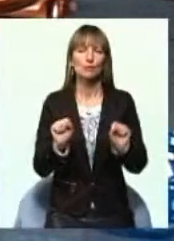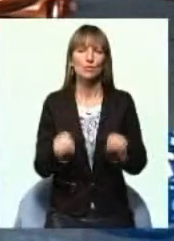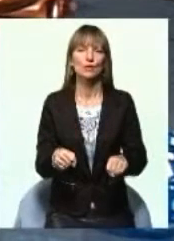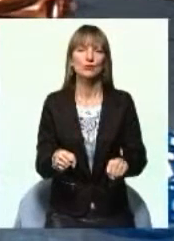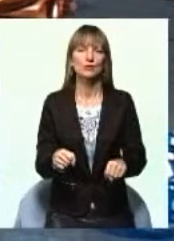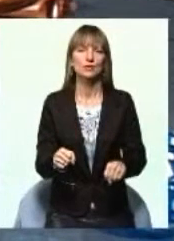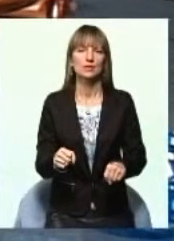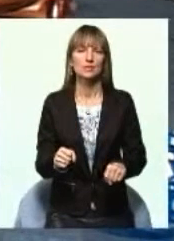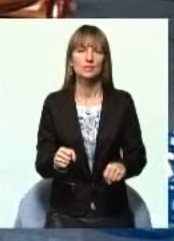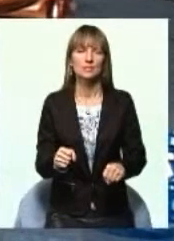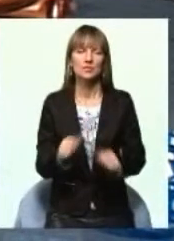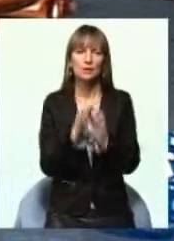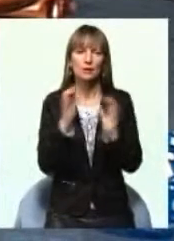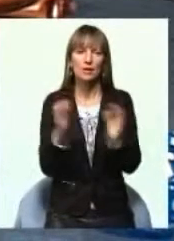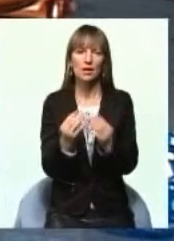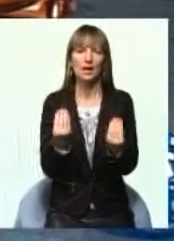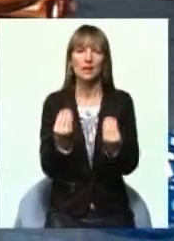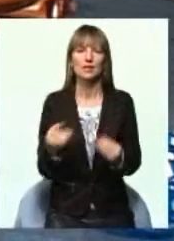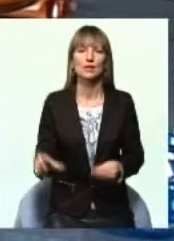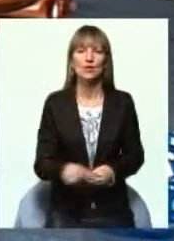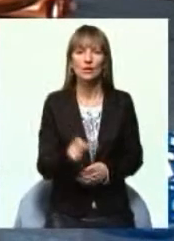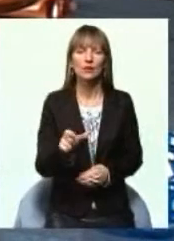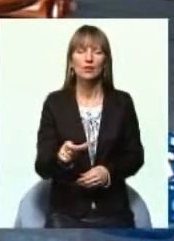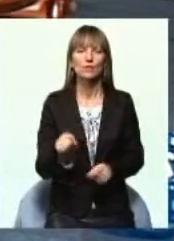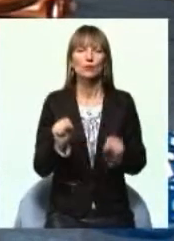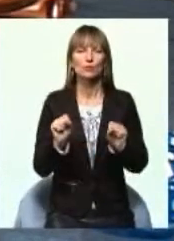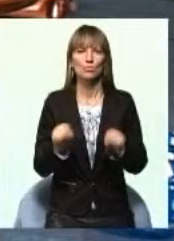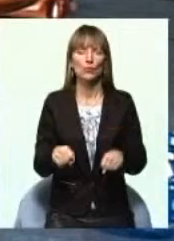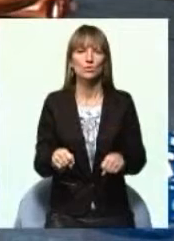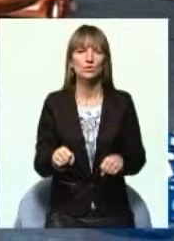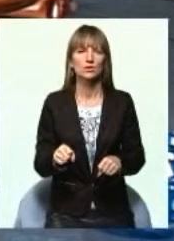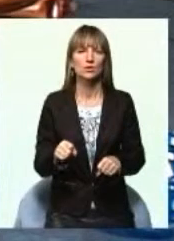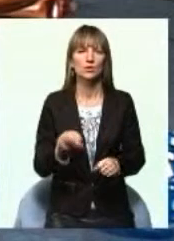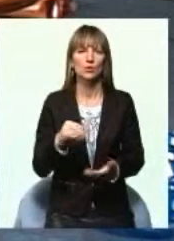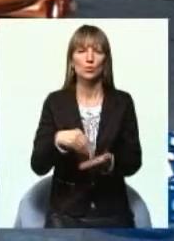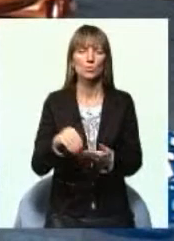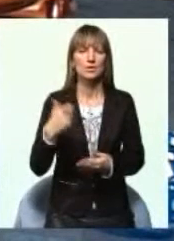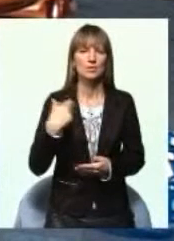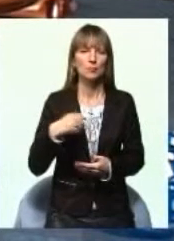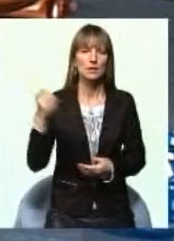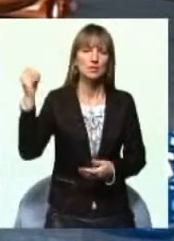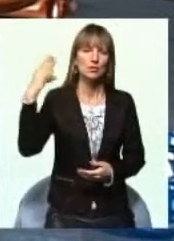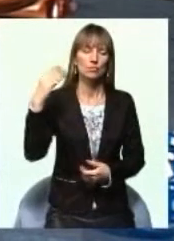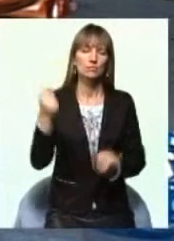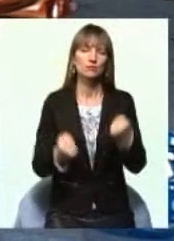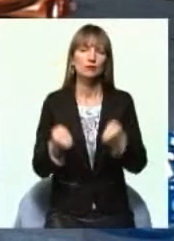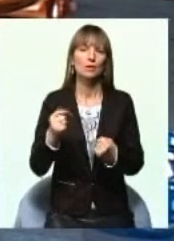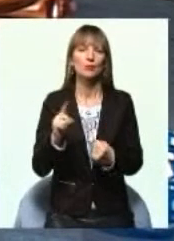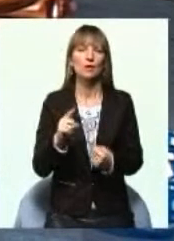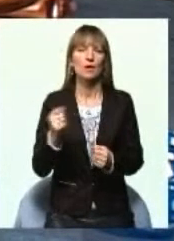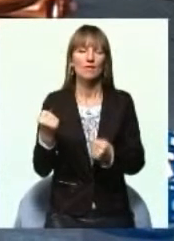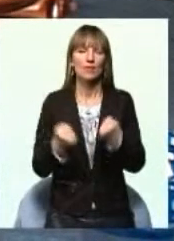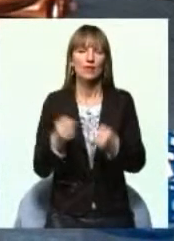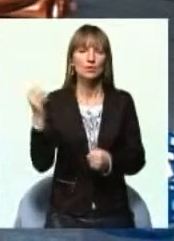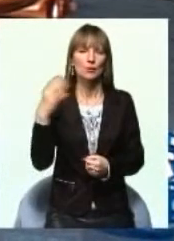навіть збережете якість доріг. Ну, хоча б, може, якось і придбати собі сонячний автомобіль або автомобіль на сонячних